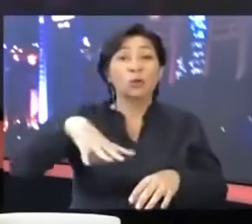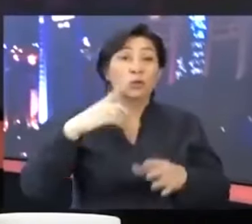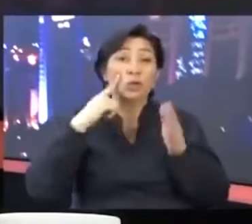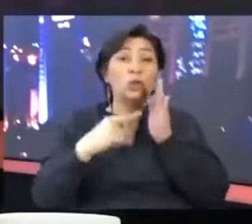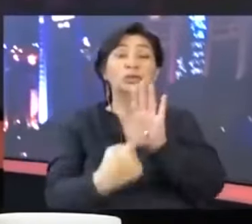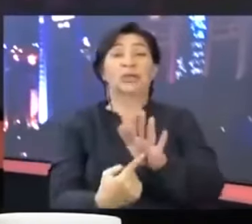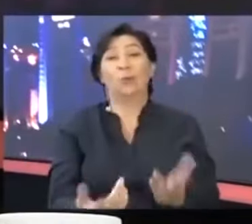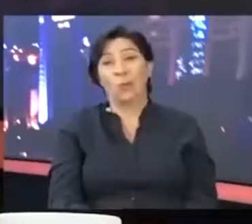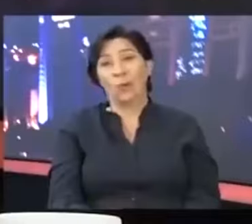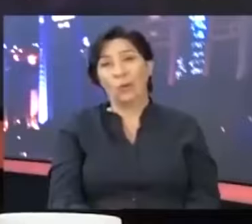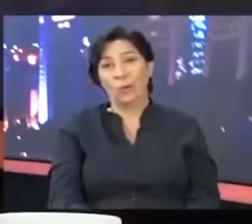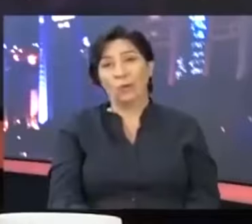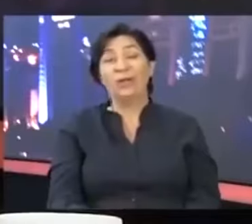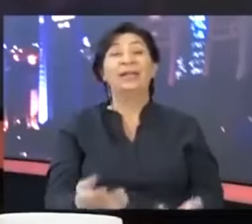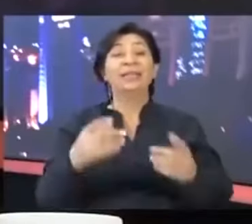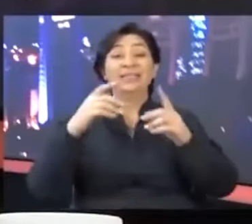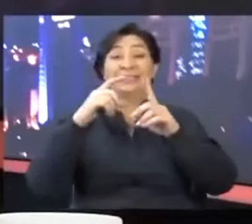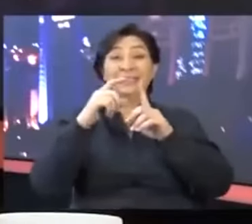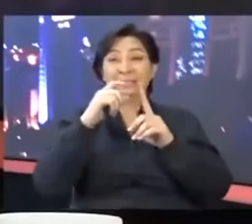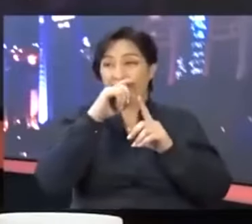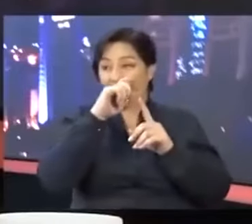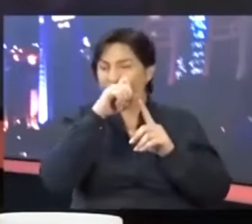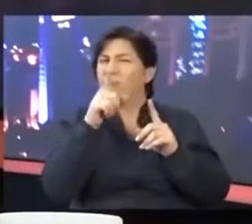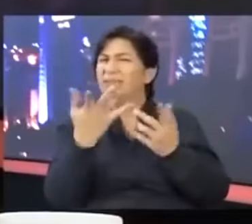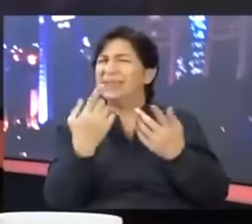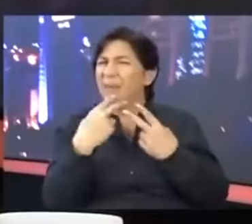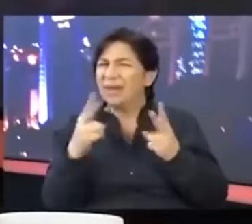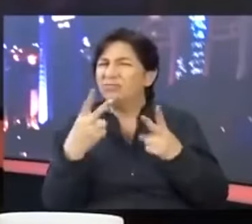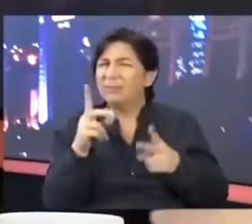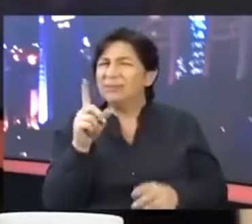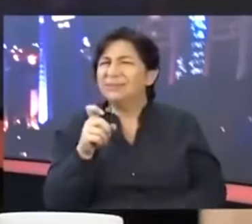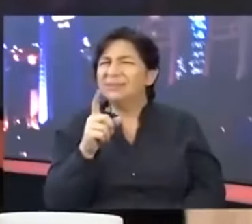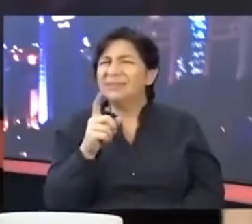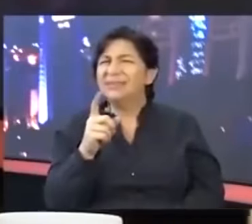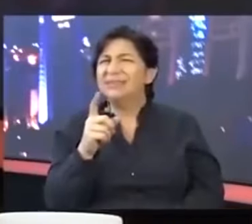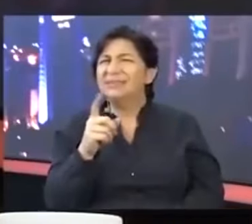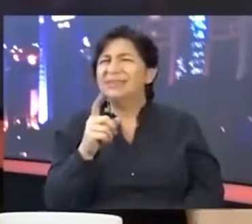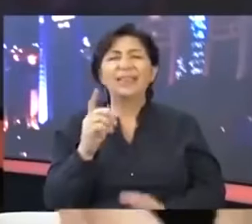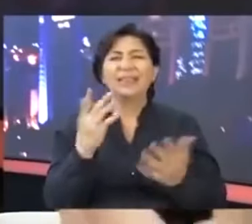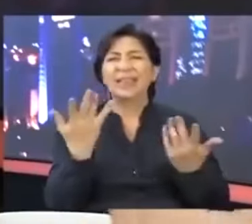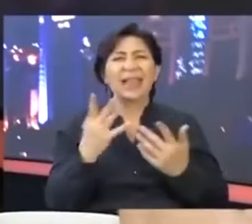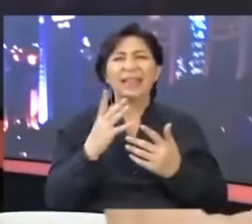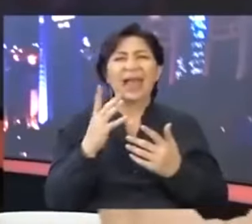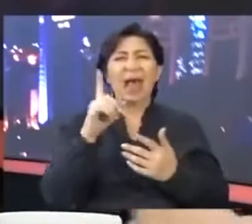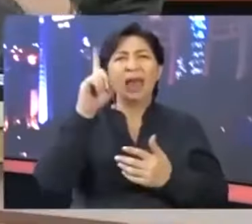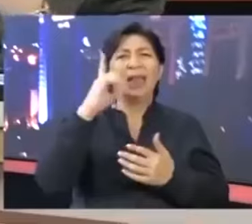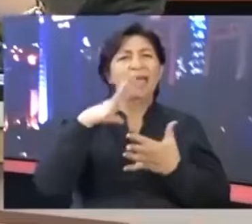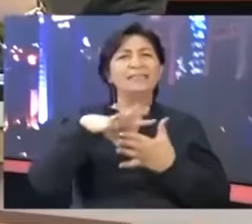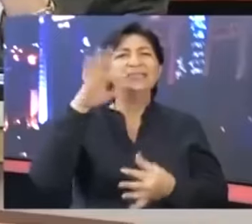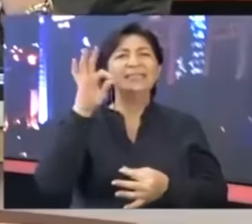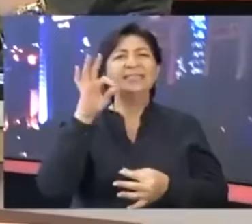delillerinden biridir dini gönderip işte buu Biraz daha açar mısınız Neden neden E Allah insanı